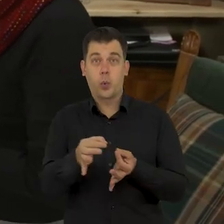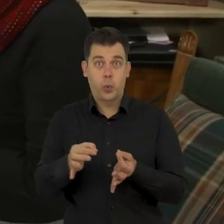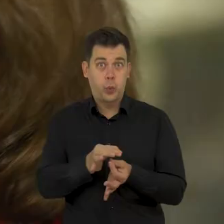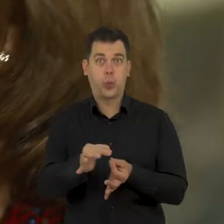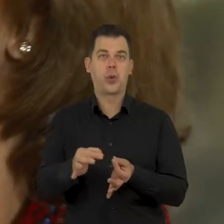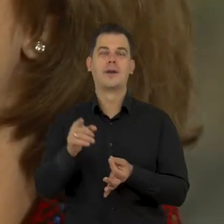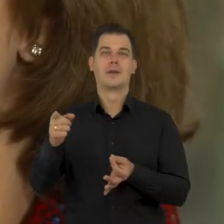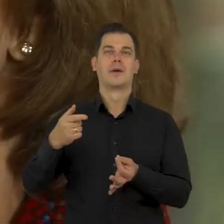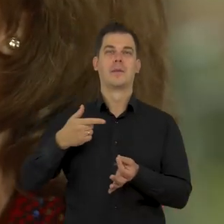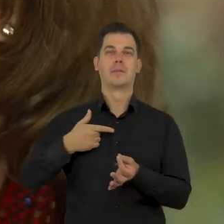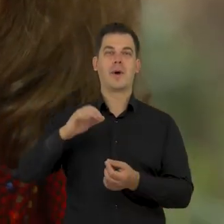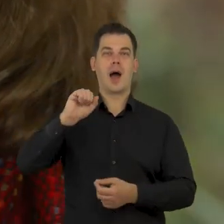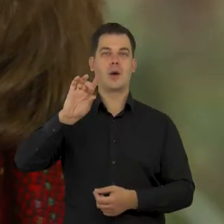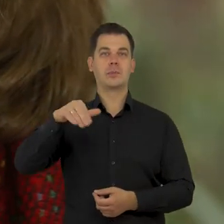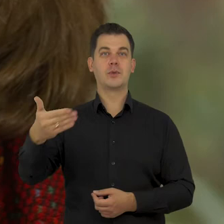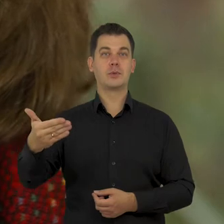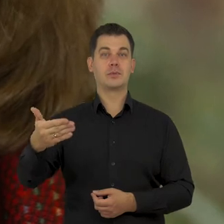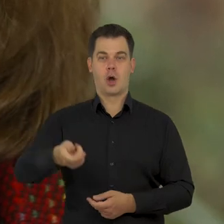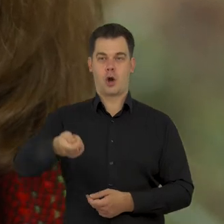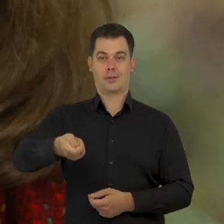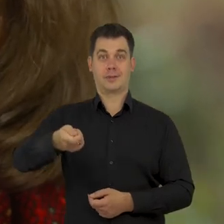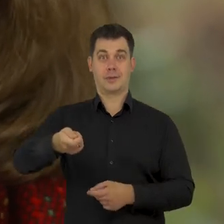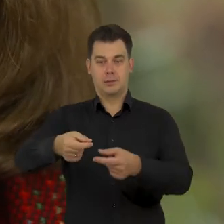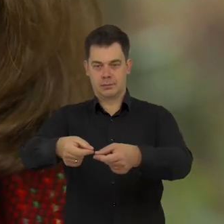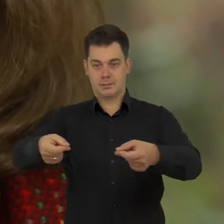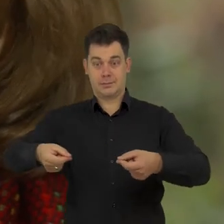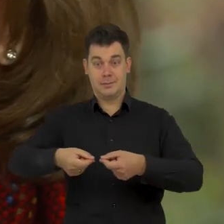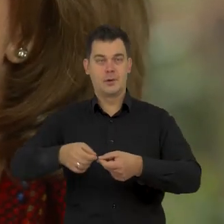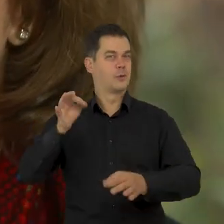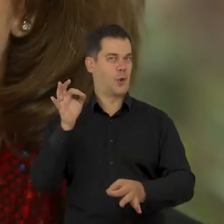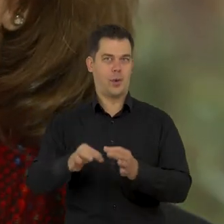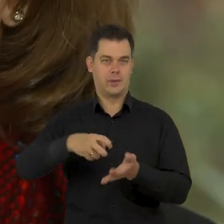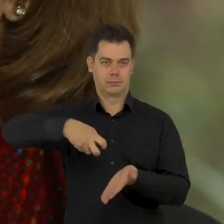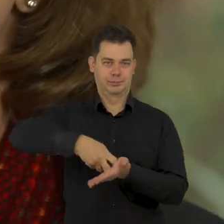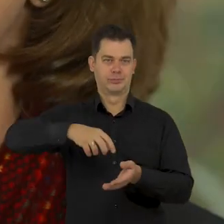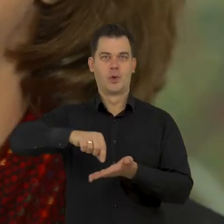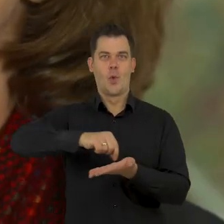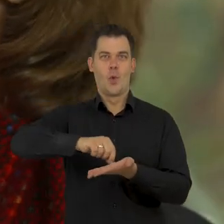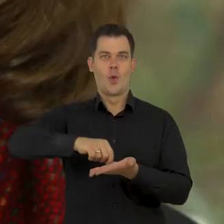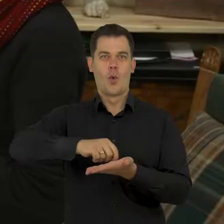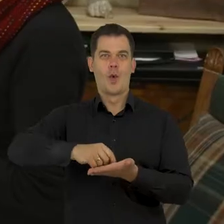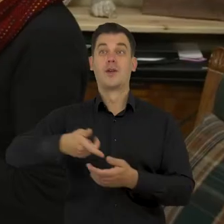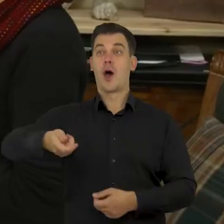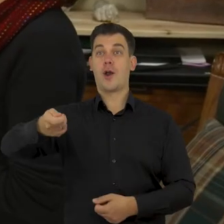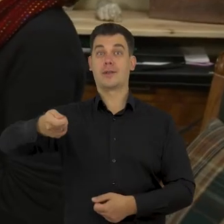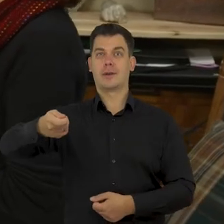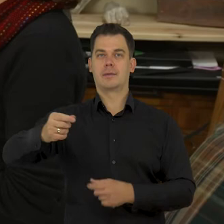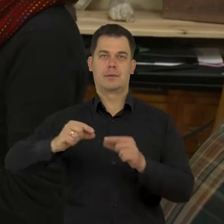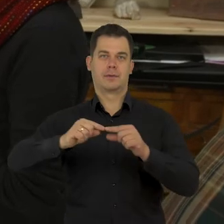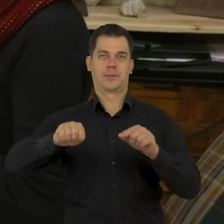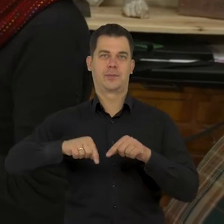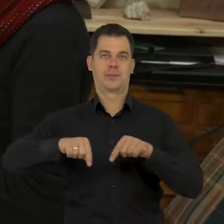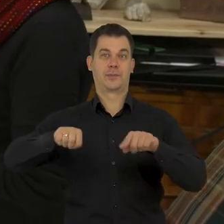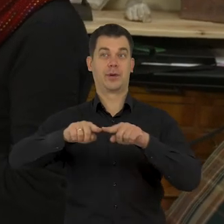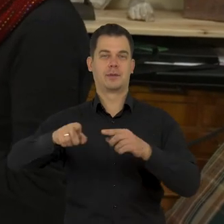dokładnie grubość rondelka aluminiowego do podgrzewania mleka. Które schodziły na pniu, wszyscy kupowali rondelki